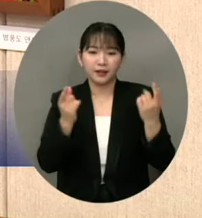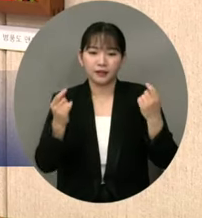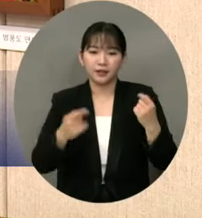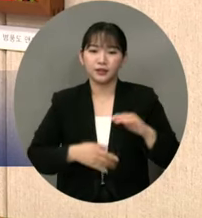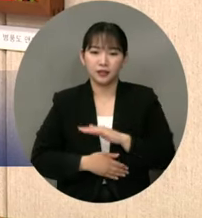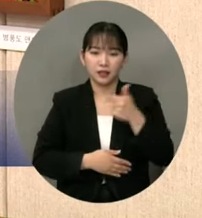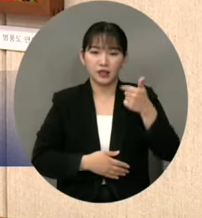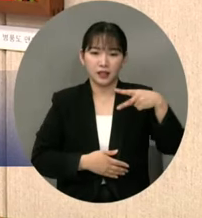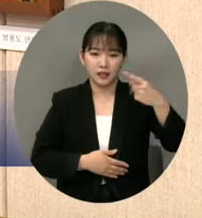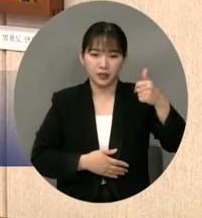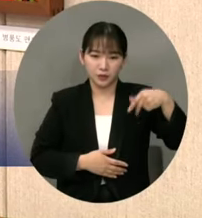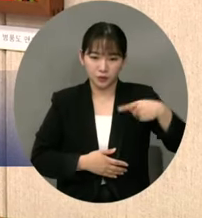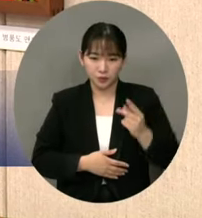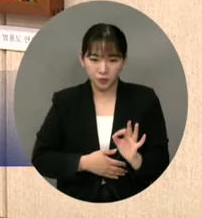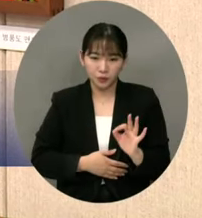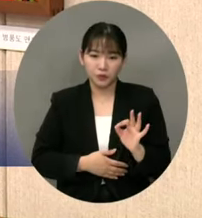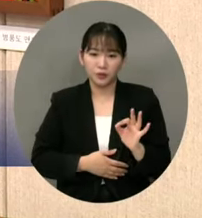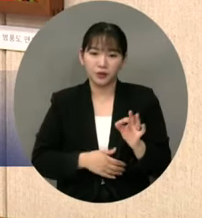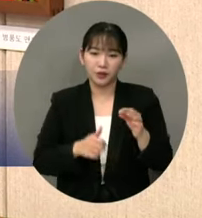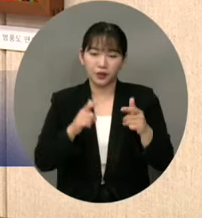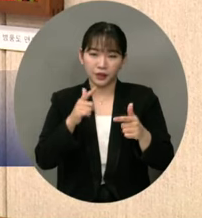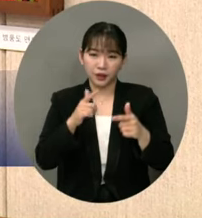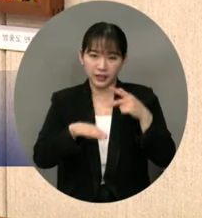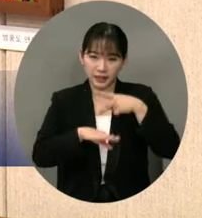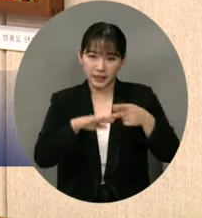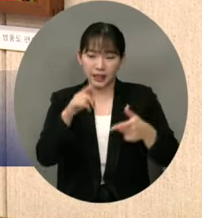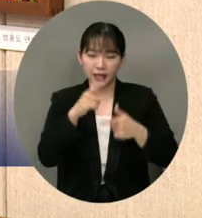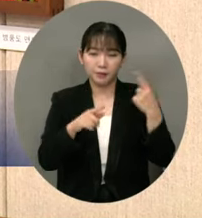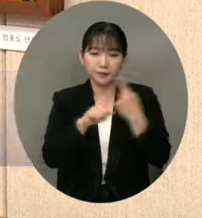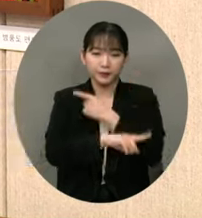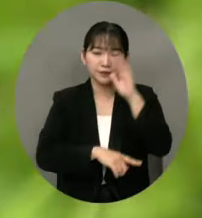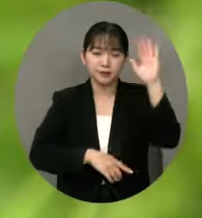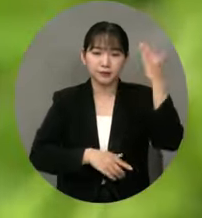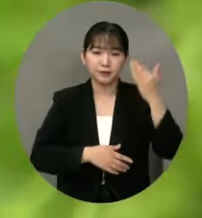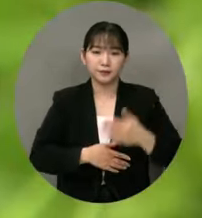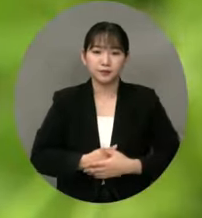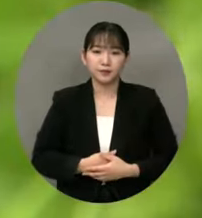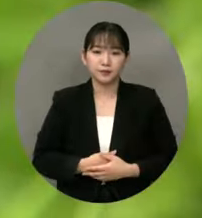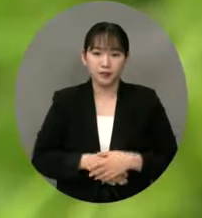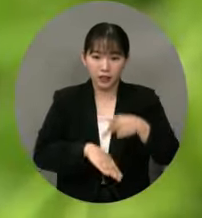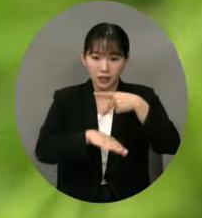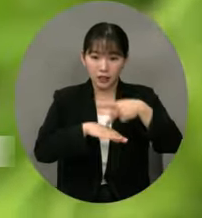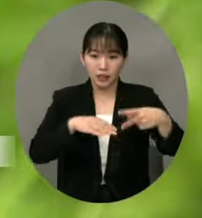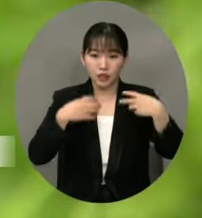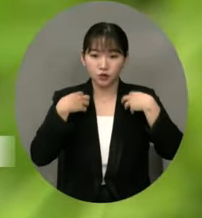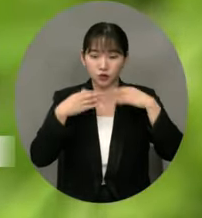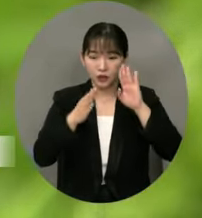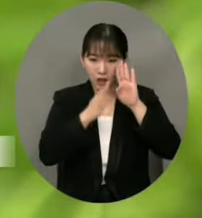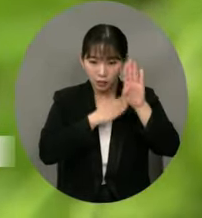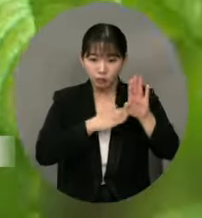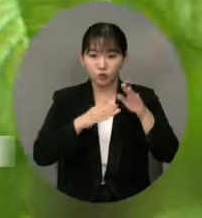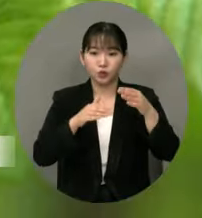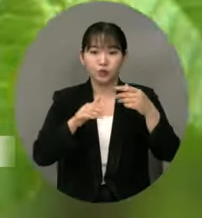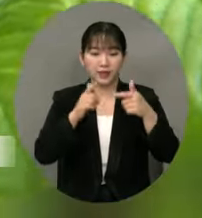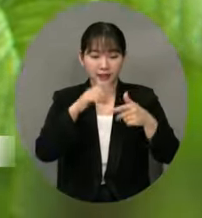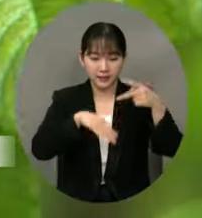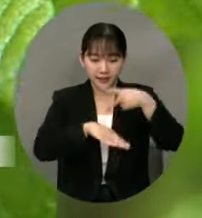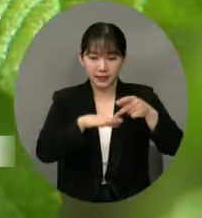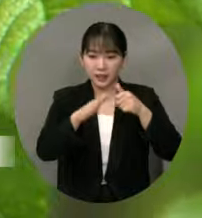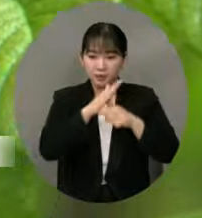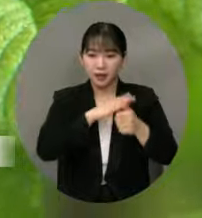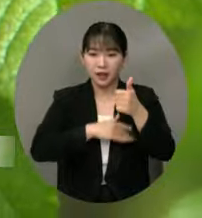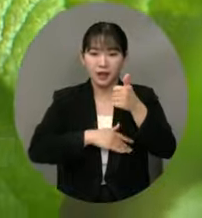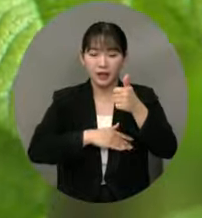같아서 저희들이 나한송으로 이렇게 군목으로 변경하게 된 겁니다. 신안군은 앞으로 군을 상징하는